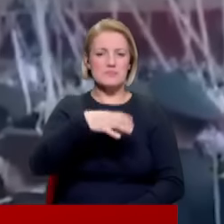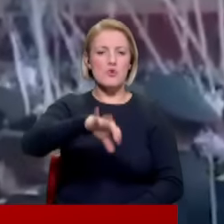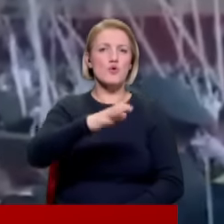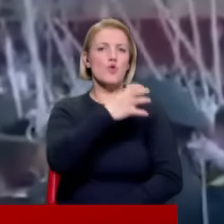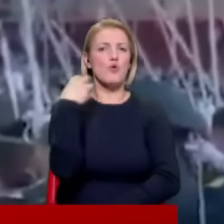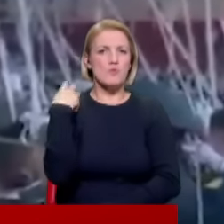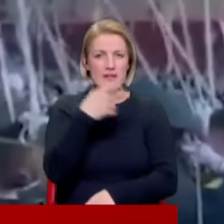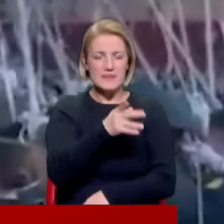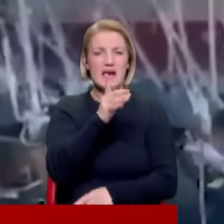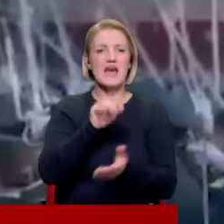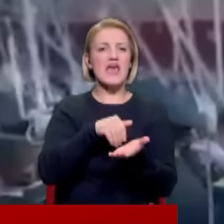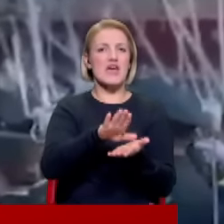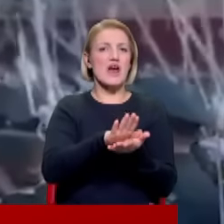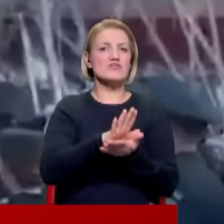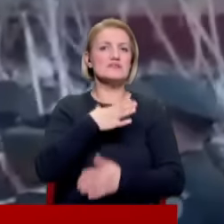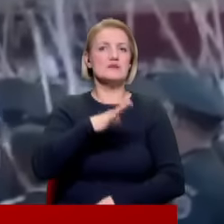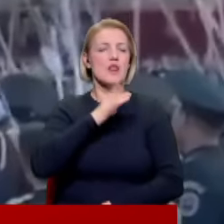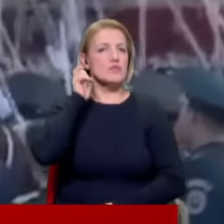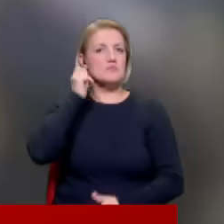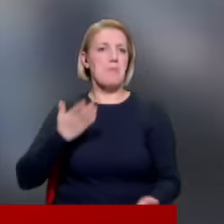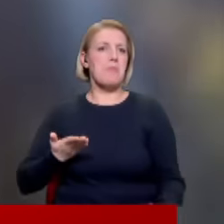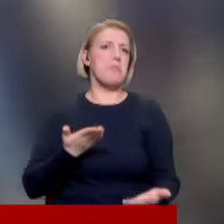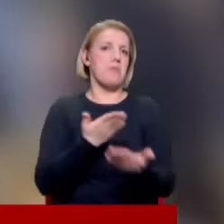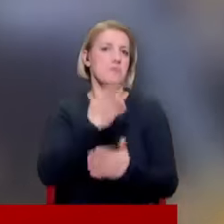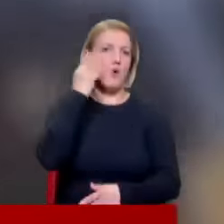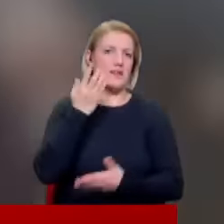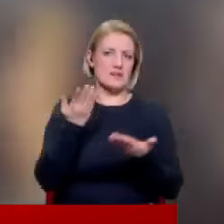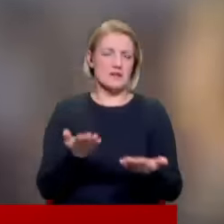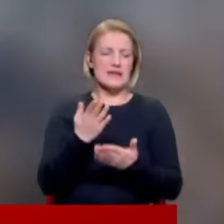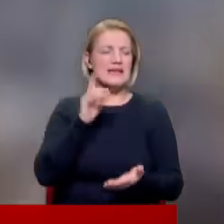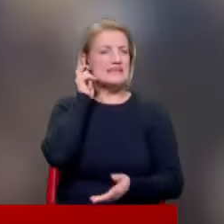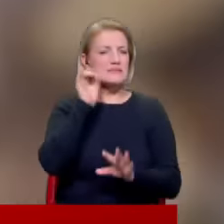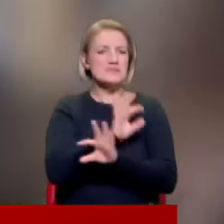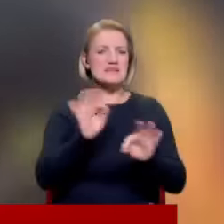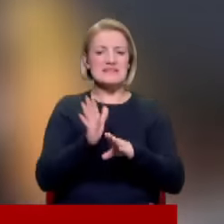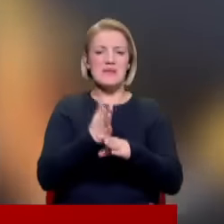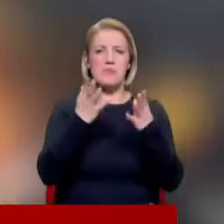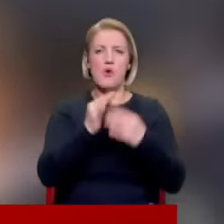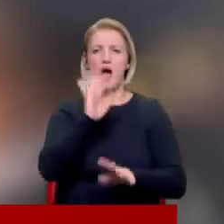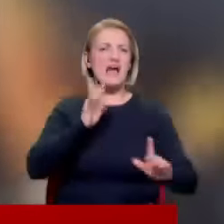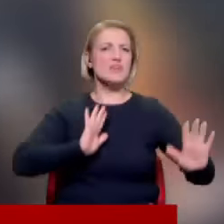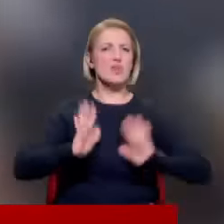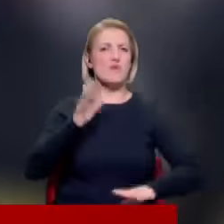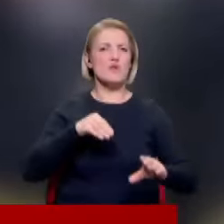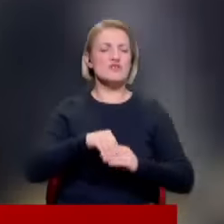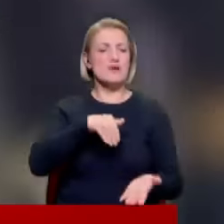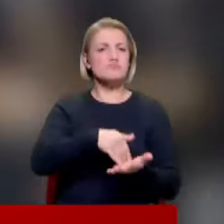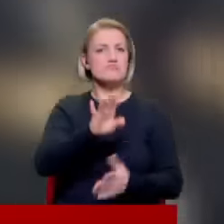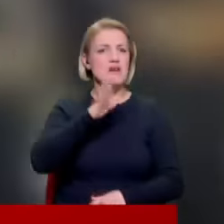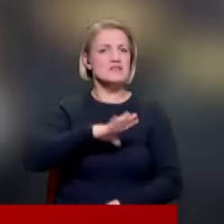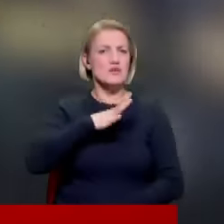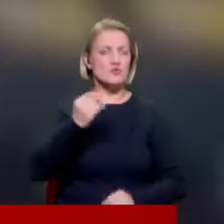tabur komutanının da ihraç talebiyle disipline sevk edildiği öğrenildi. Disiplinsizliğe neden olan hangi davranış için ihraç